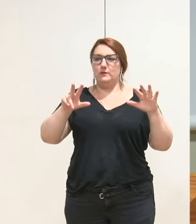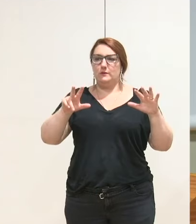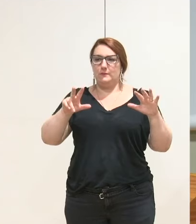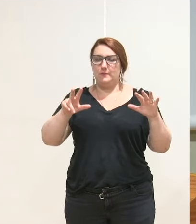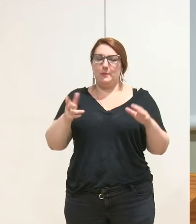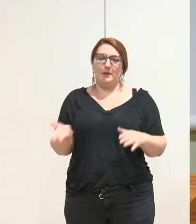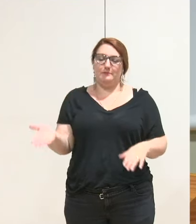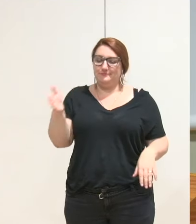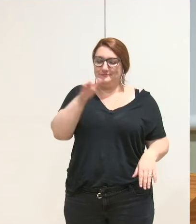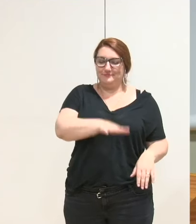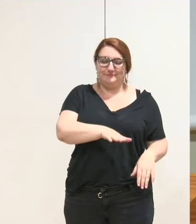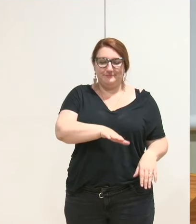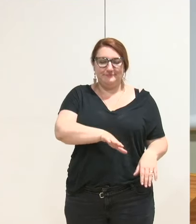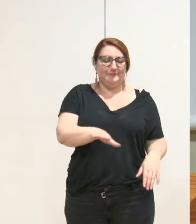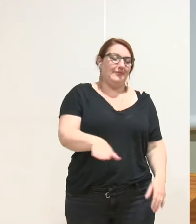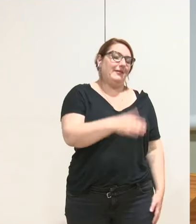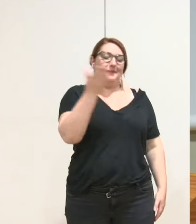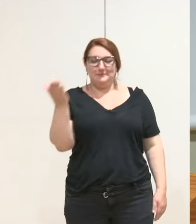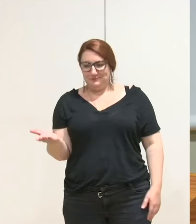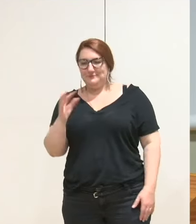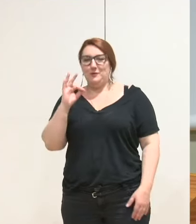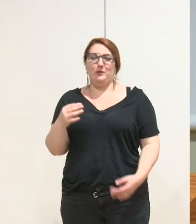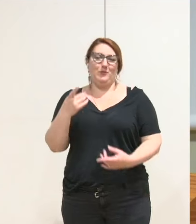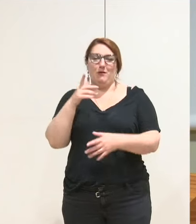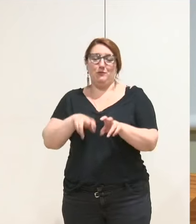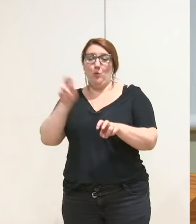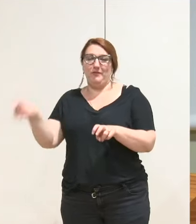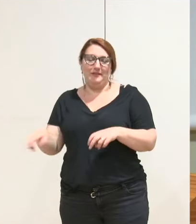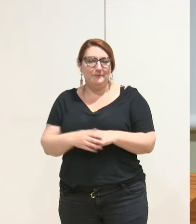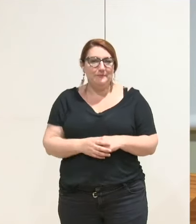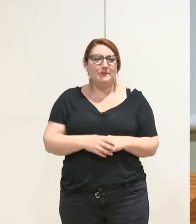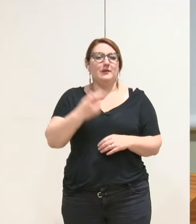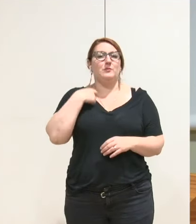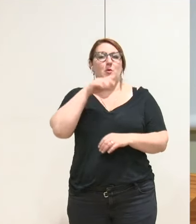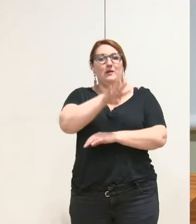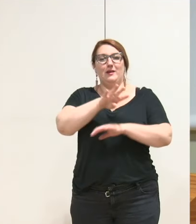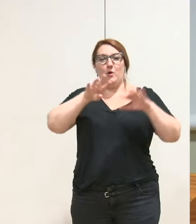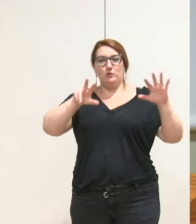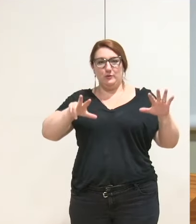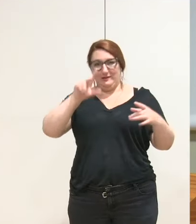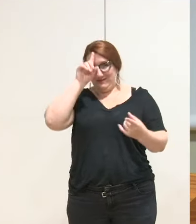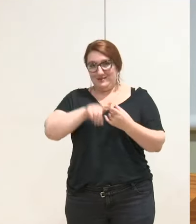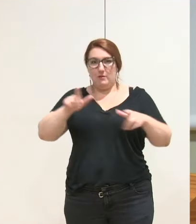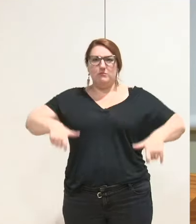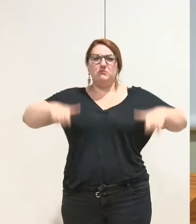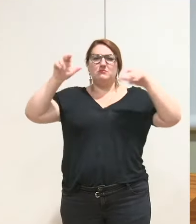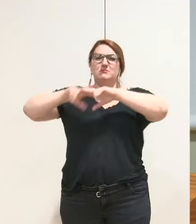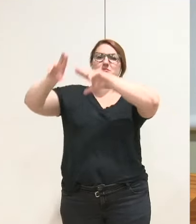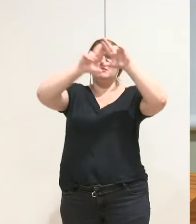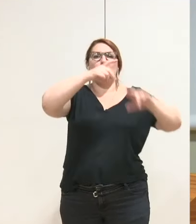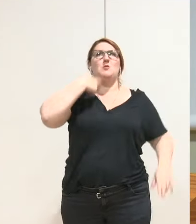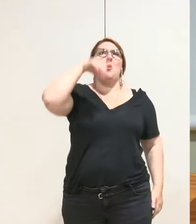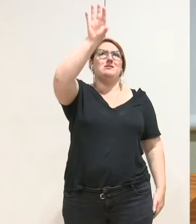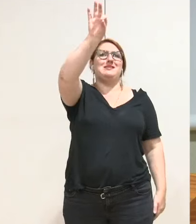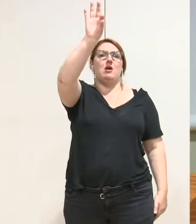hop j'essay d'avancer oui c'est porte sur la réhabilitation la 48 du 50 galerie Harlequin donc nous